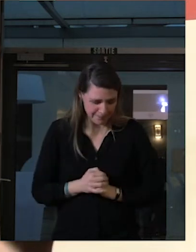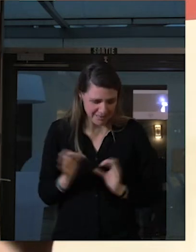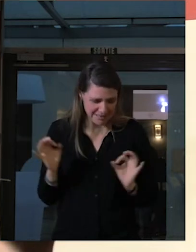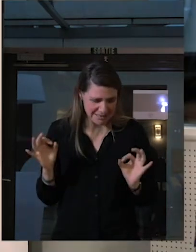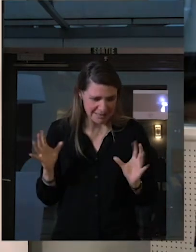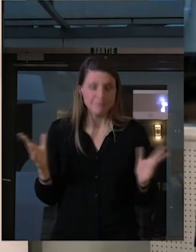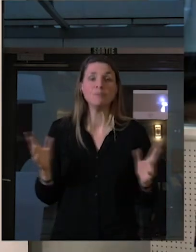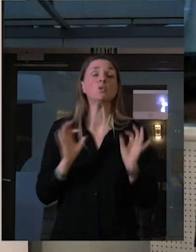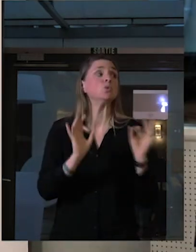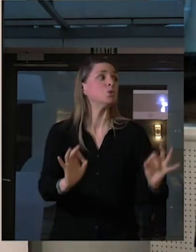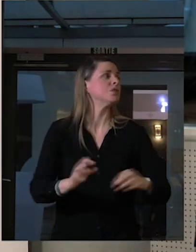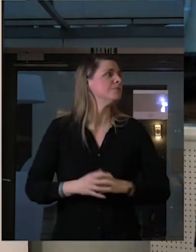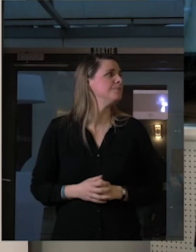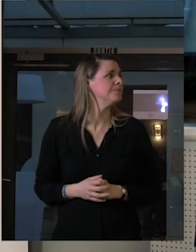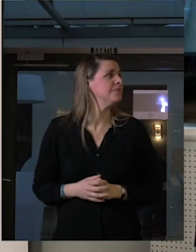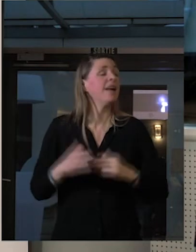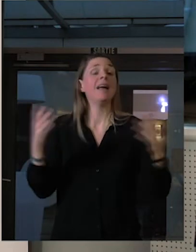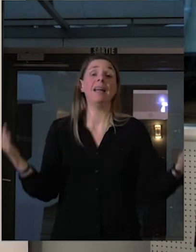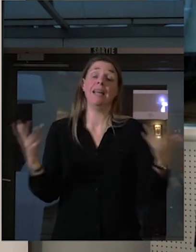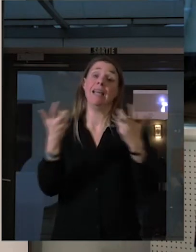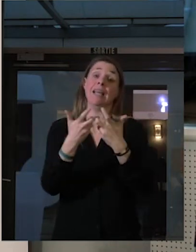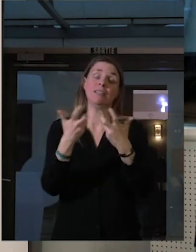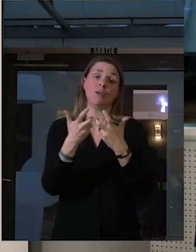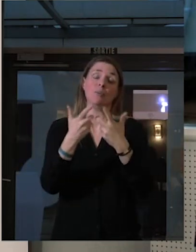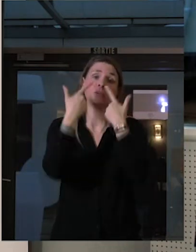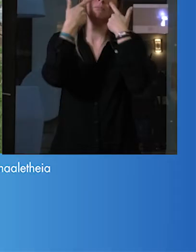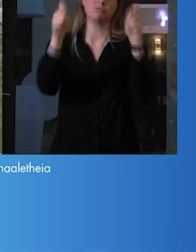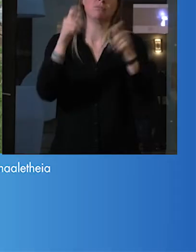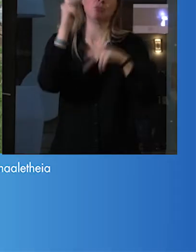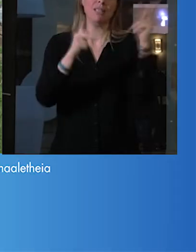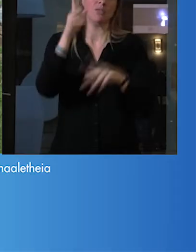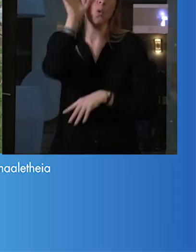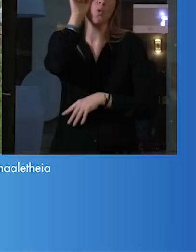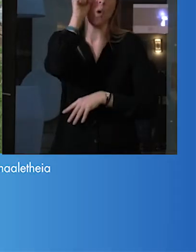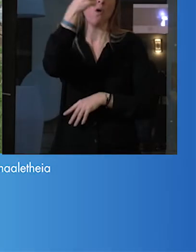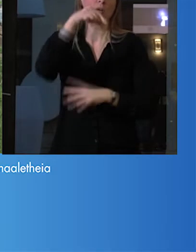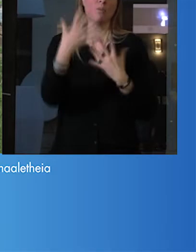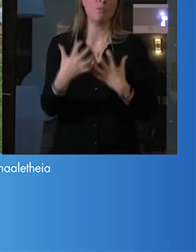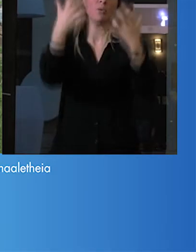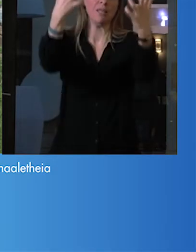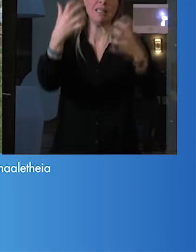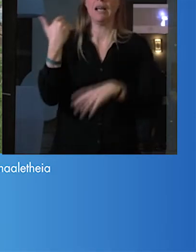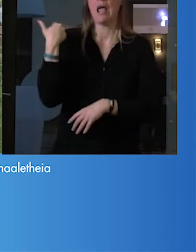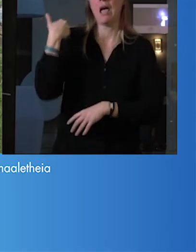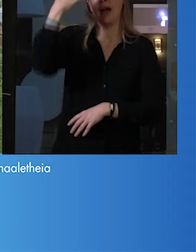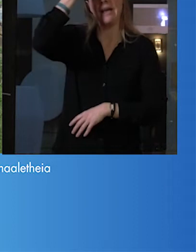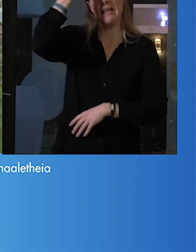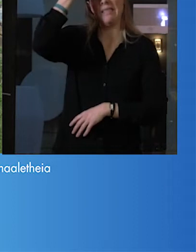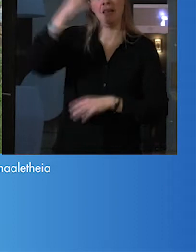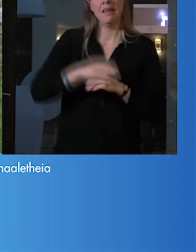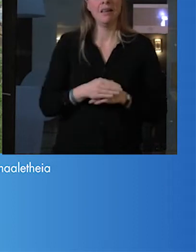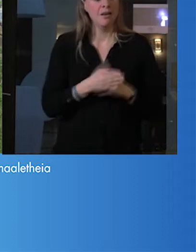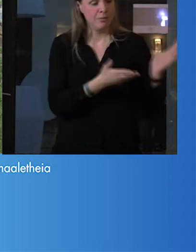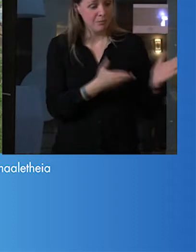Effectivement. Et après, du coup, il y avait cet exemple, peut-être que vous en avez entendu parler dans le public, c'est sorti cet été. Béatrice, si tu